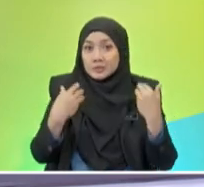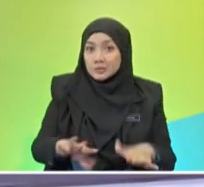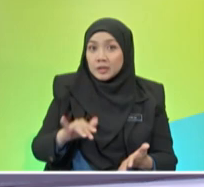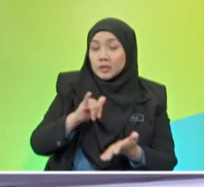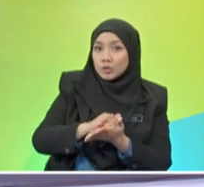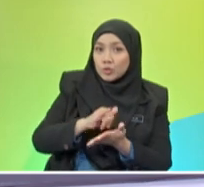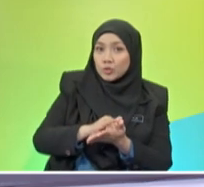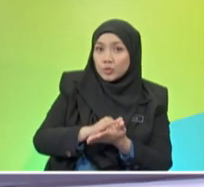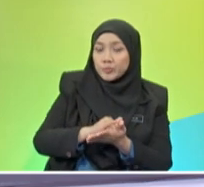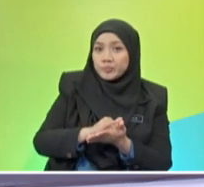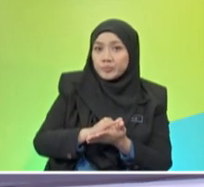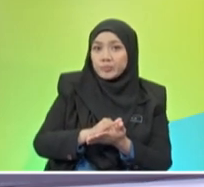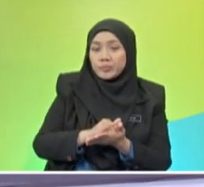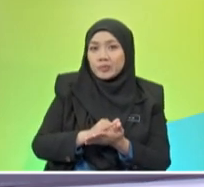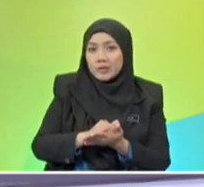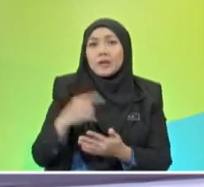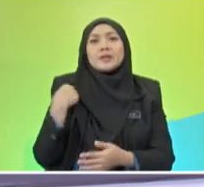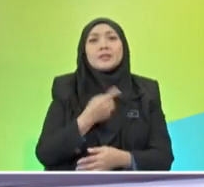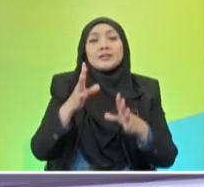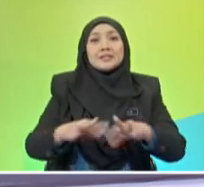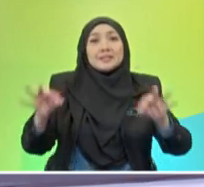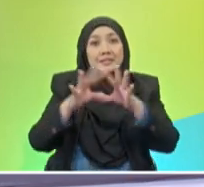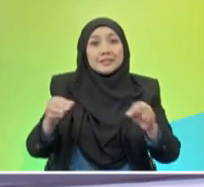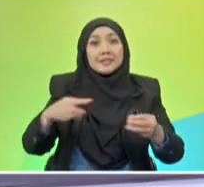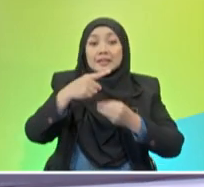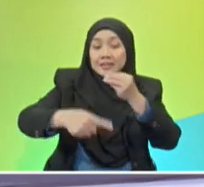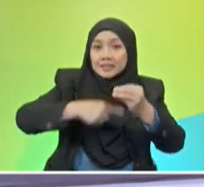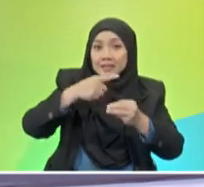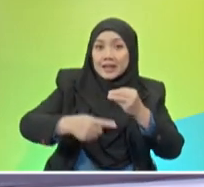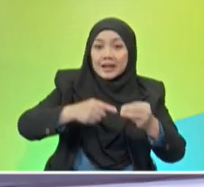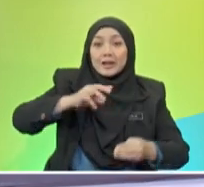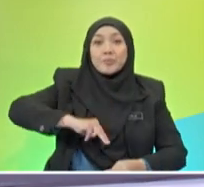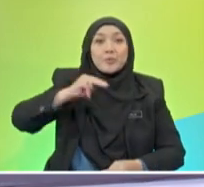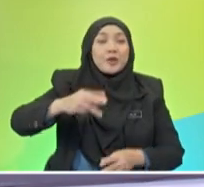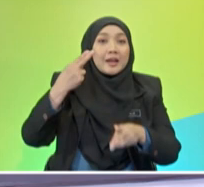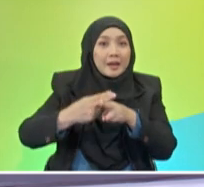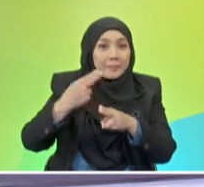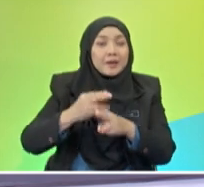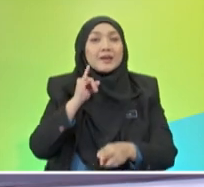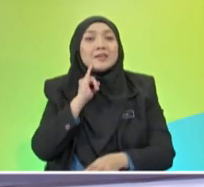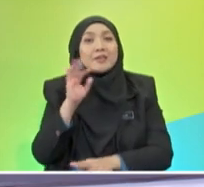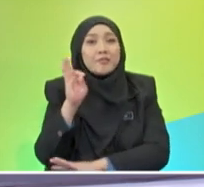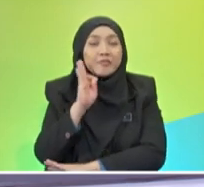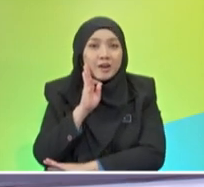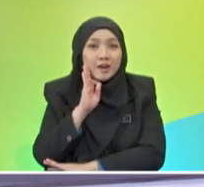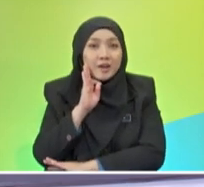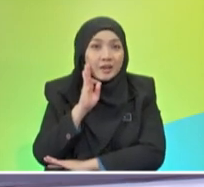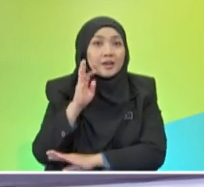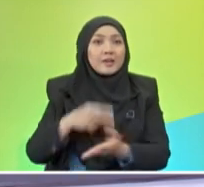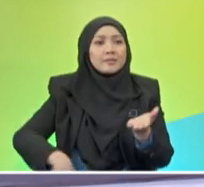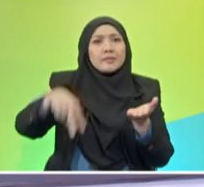pada segmen kedua kita bercerita tentang Ifah. Ifah melawat rakan naik dari 1